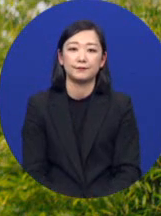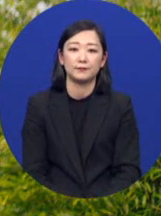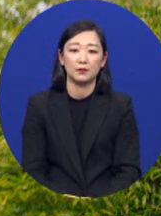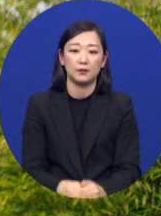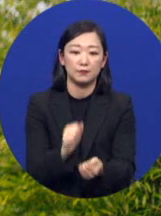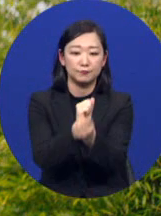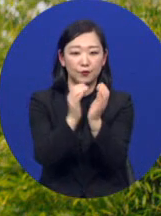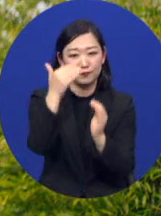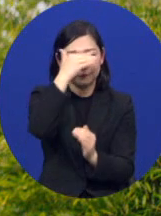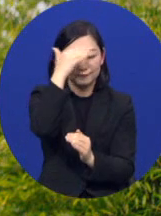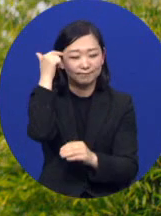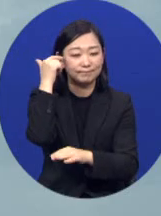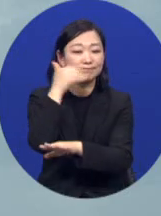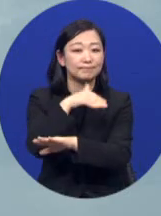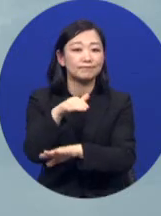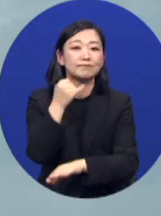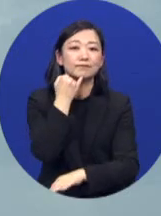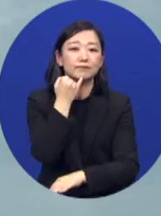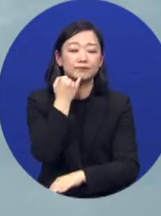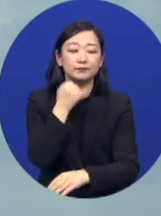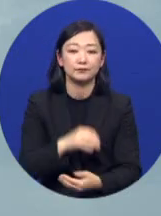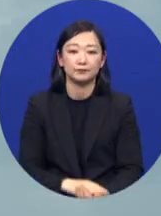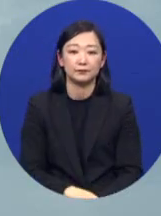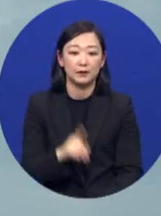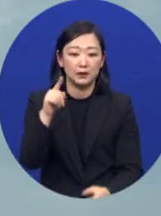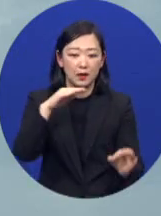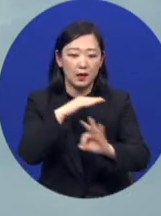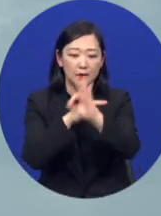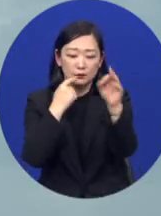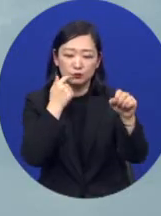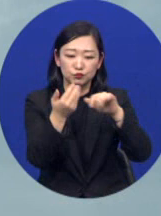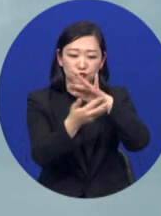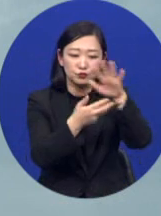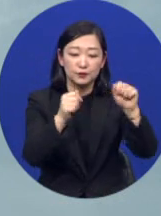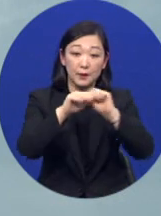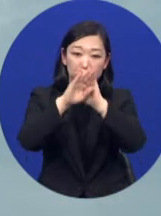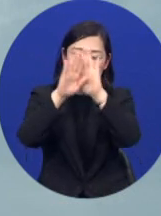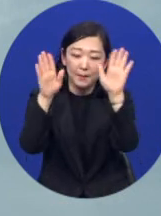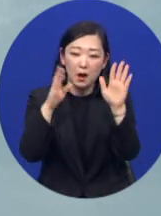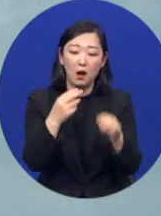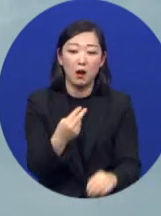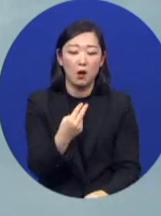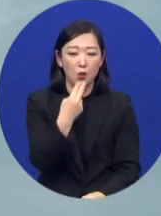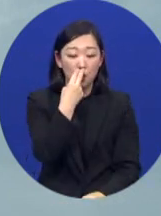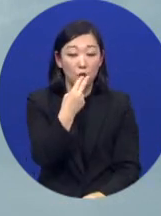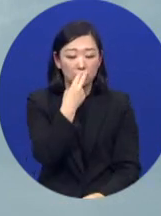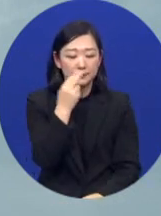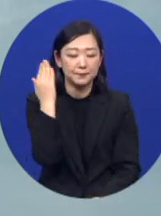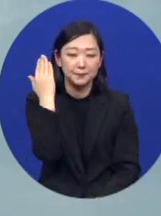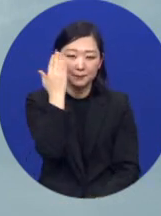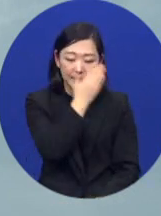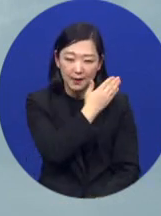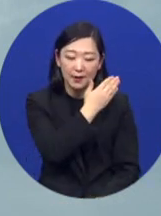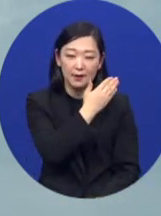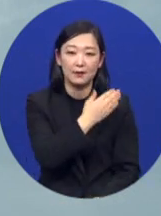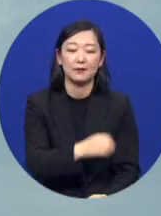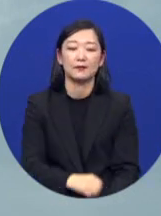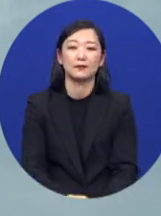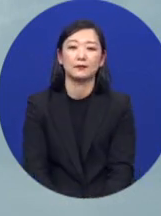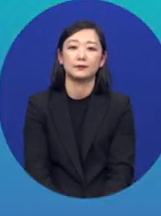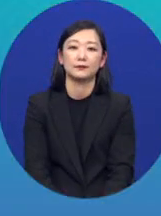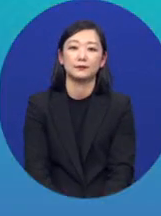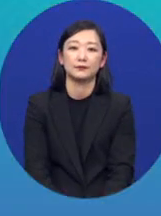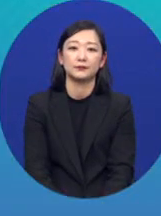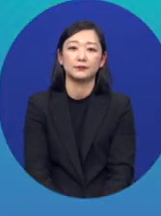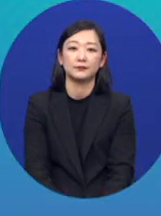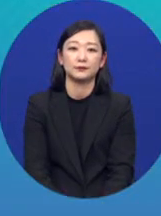꼰다들이 계획해 보시기 바랍니다 내일 아침에 흐리다가 차차 맑아지겠고요 미세먼지 농도는 보통 정도로 공기질 무난하겠습니다